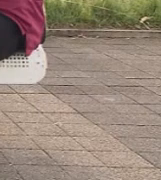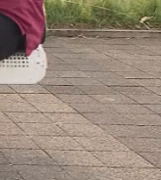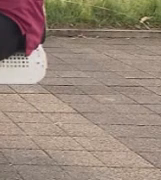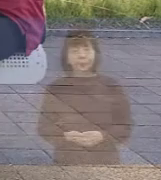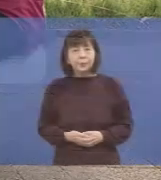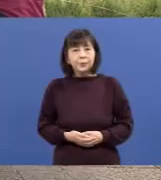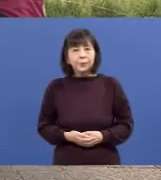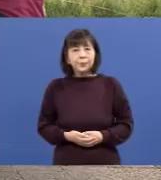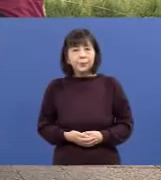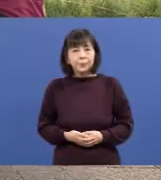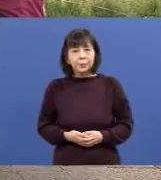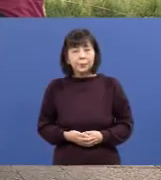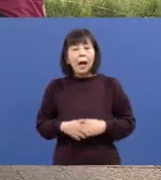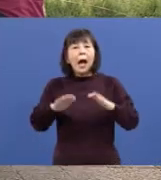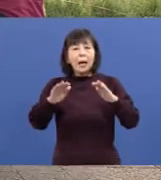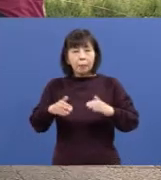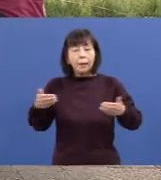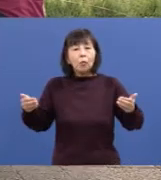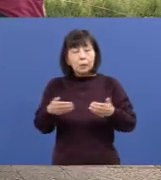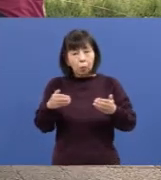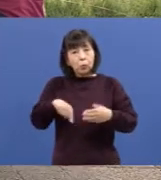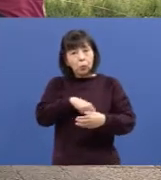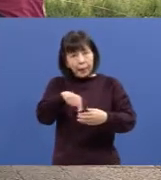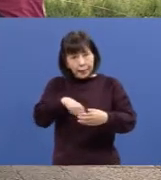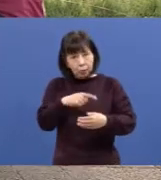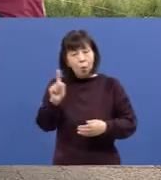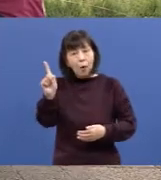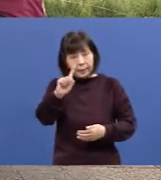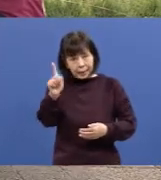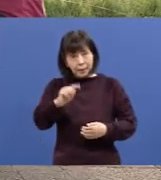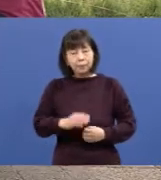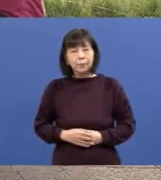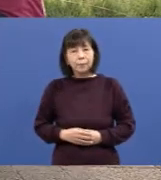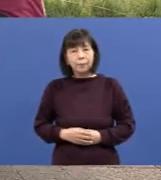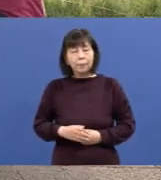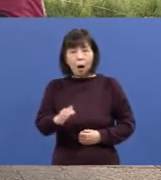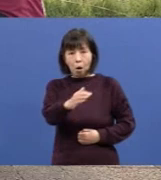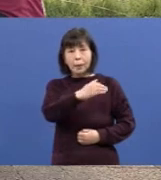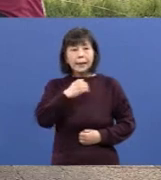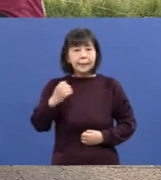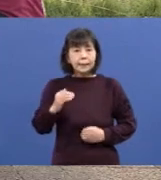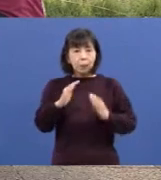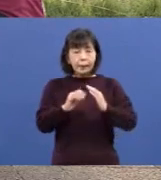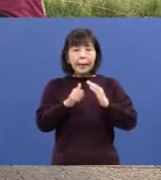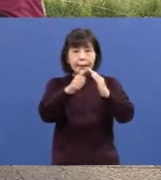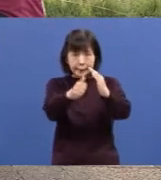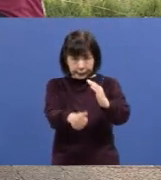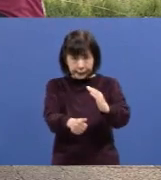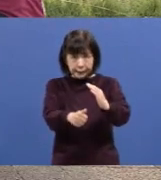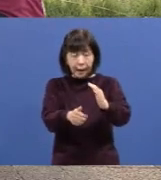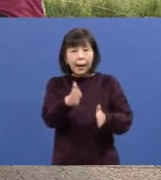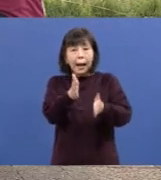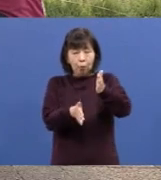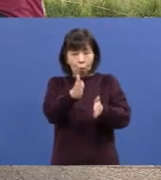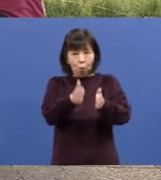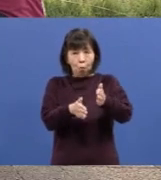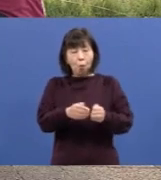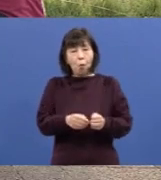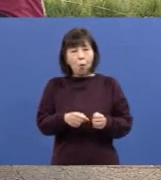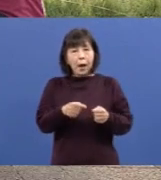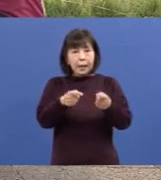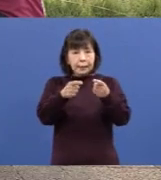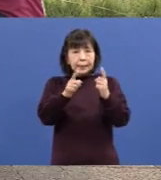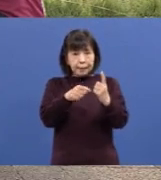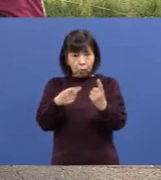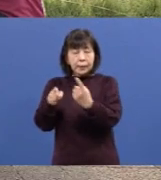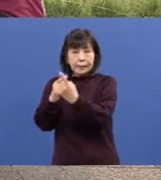では現在の仕事内容を教えてください。 私たち訪問介護でして、利用者様一人一人